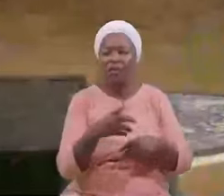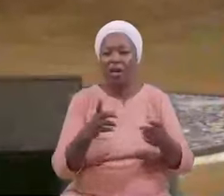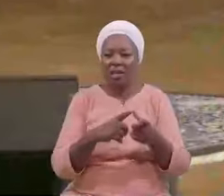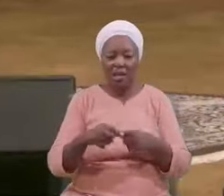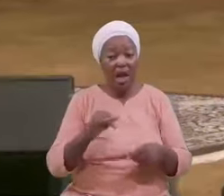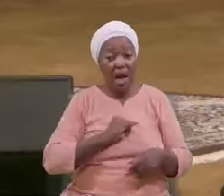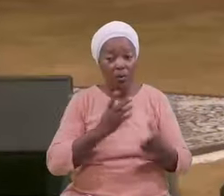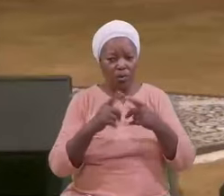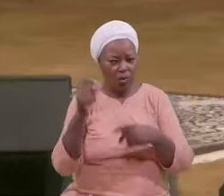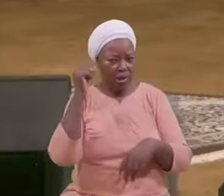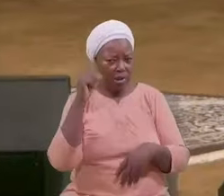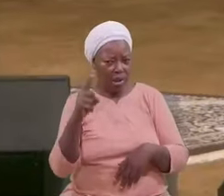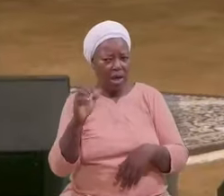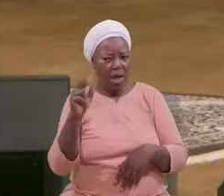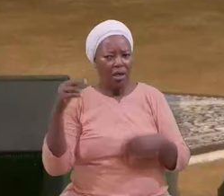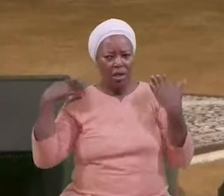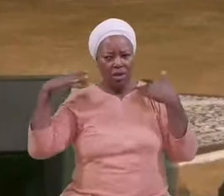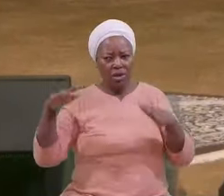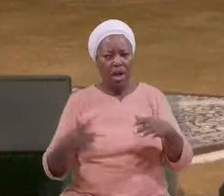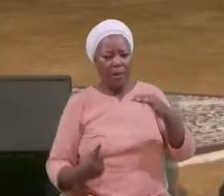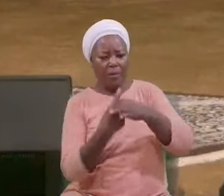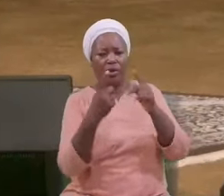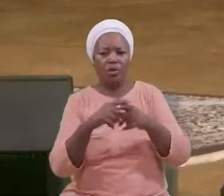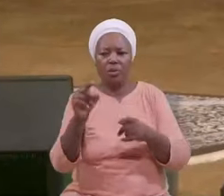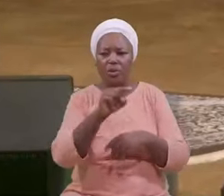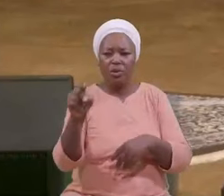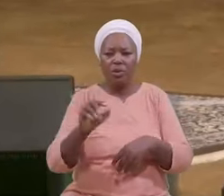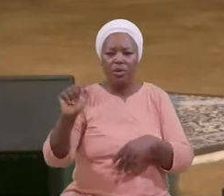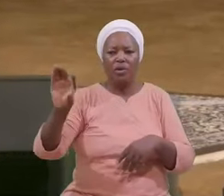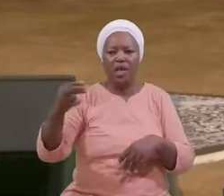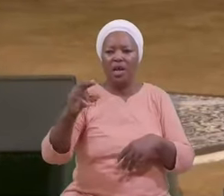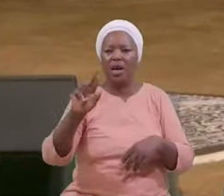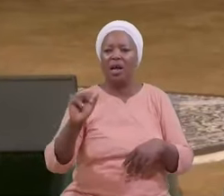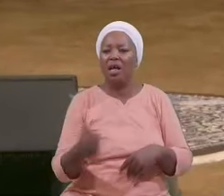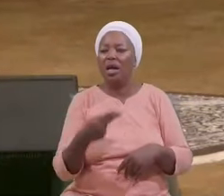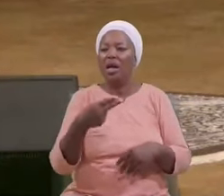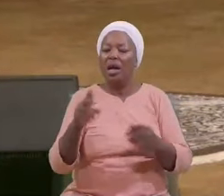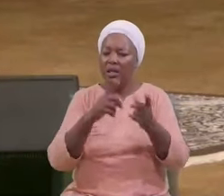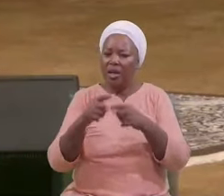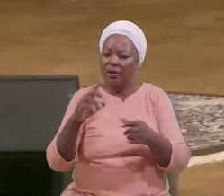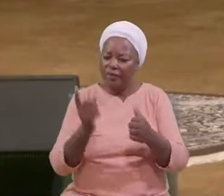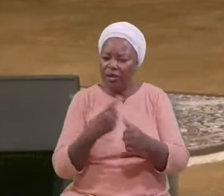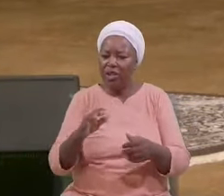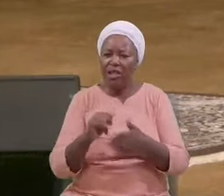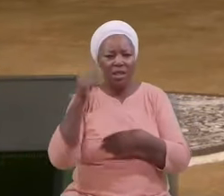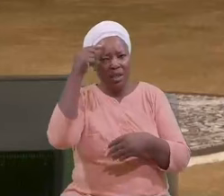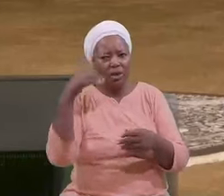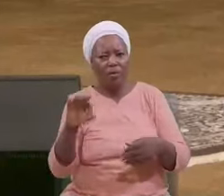qui j'appartiens, un ange lui est apparu. Comprenez, l'ange est apparu à Zacharie. Lui, il a dit que